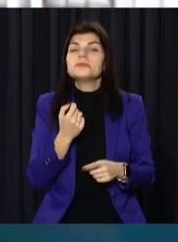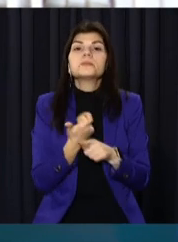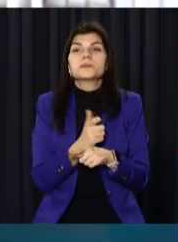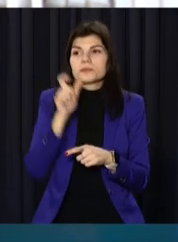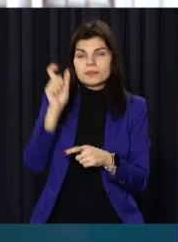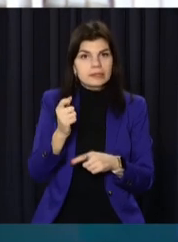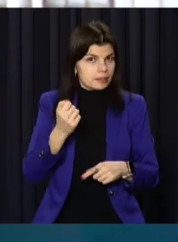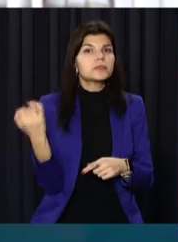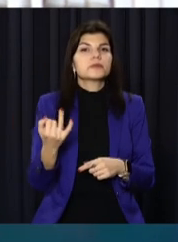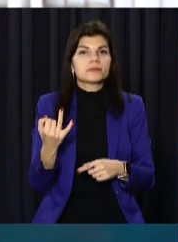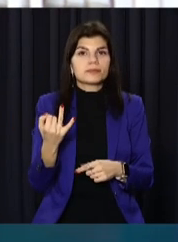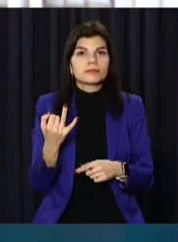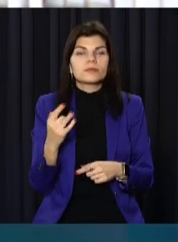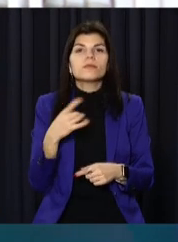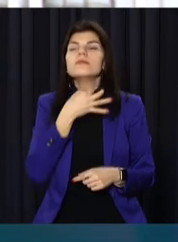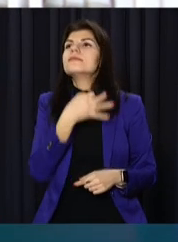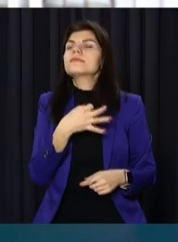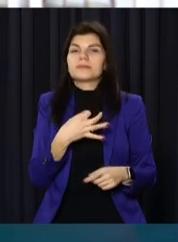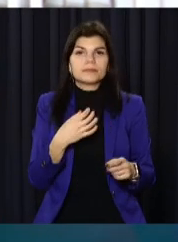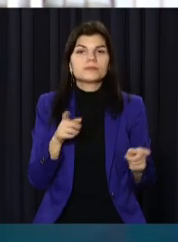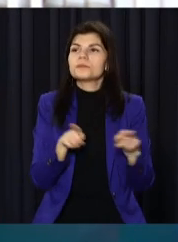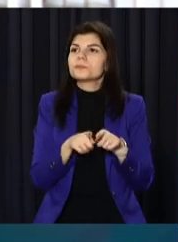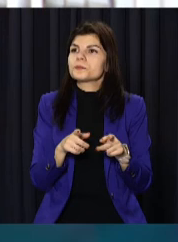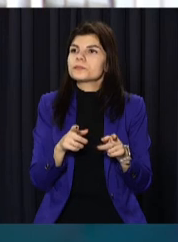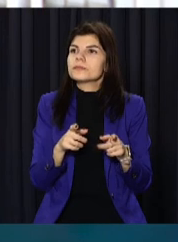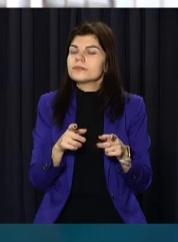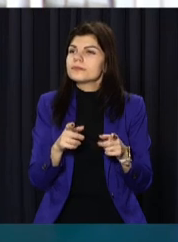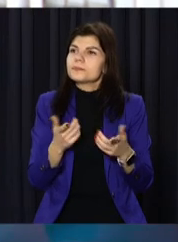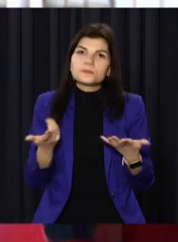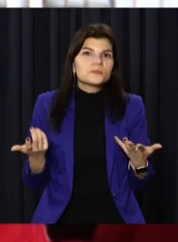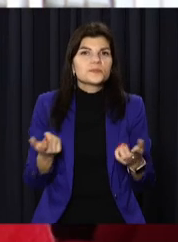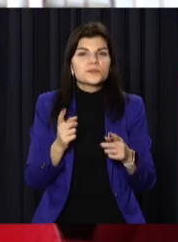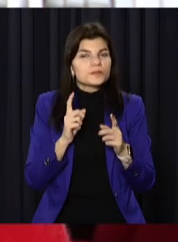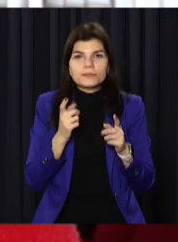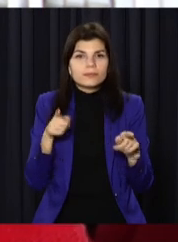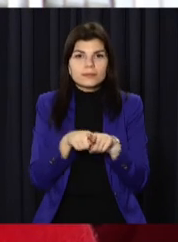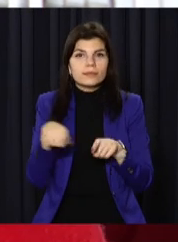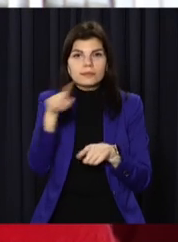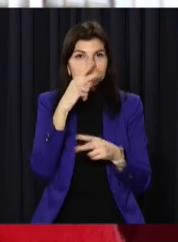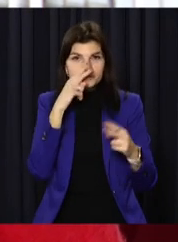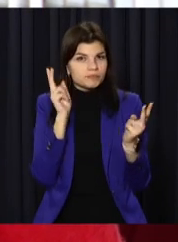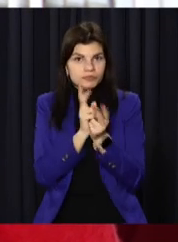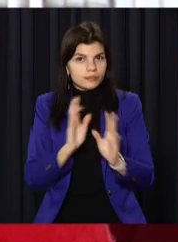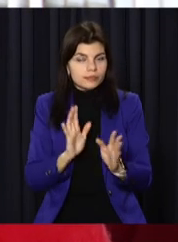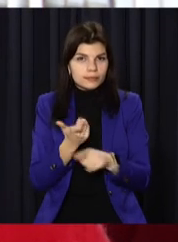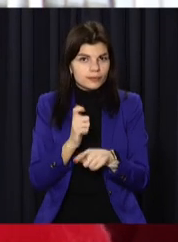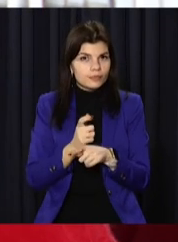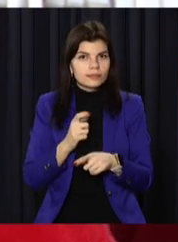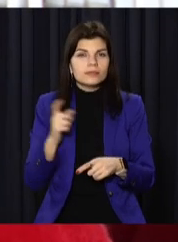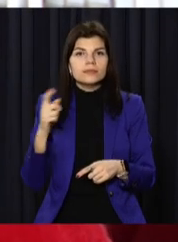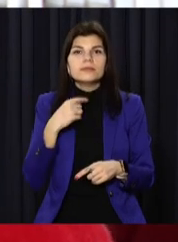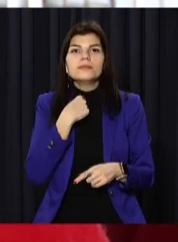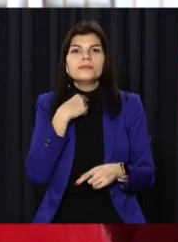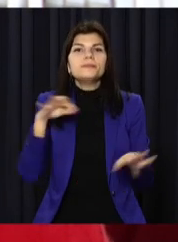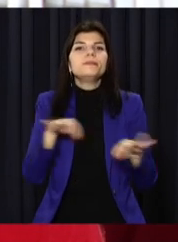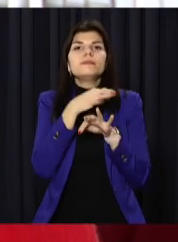цікава як героїні, цікава вокально, тому що це такий репертуар, котрий не зустрічається вже так часто, там дуже такі низькі